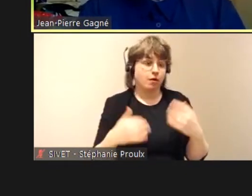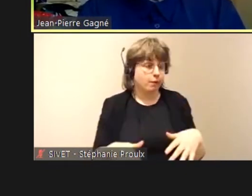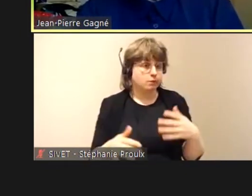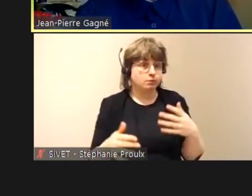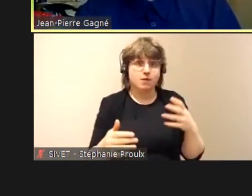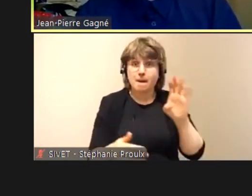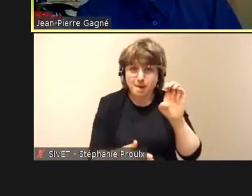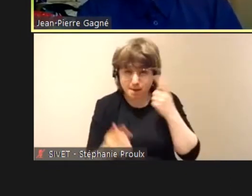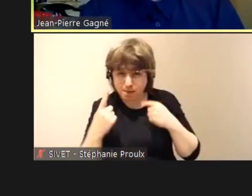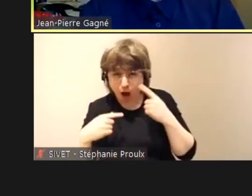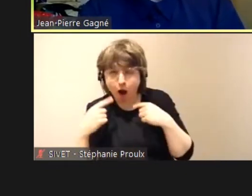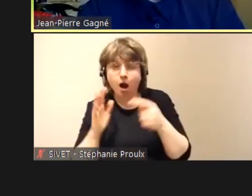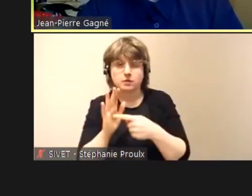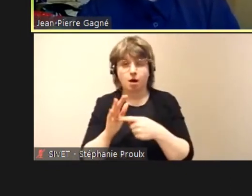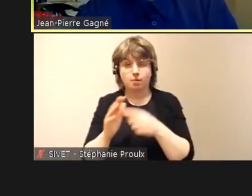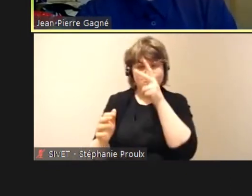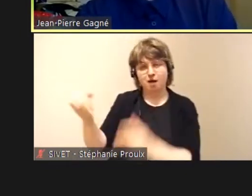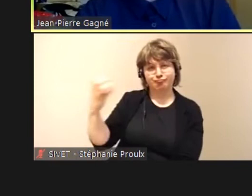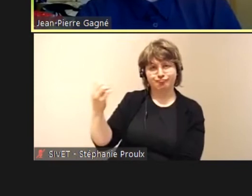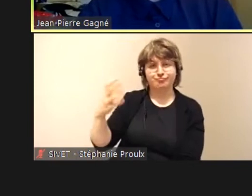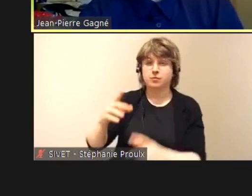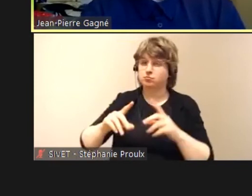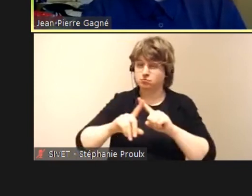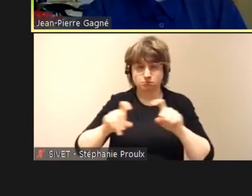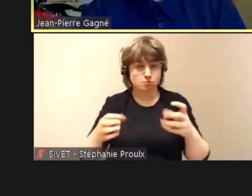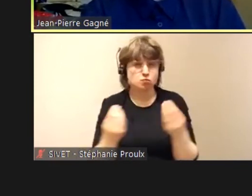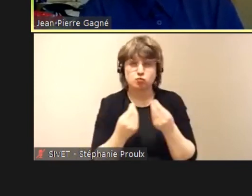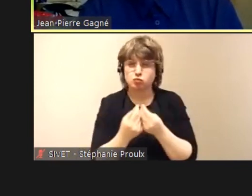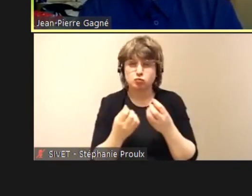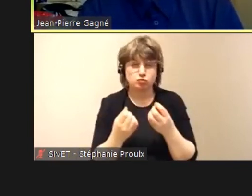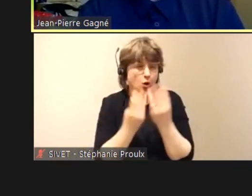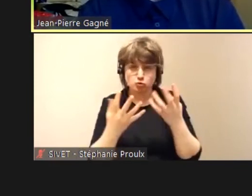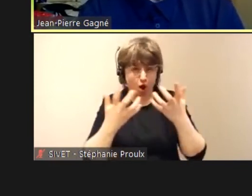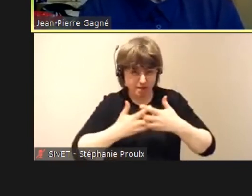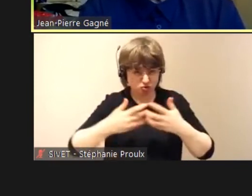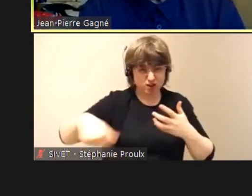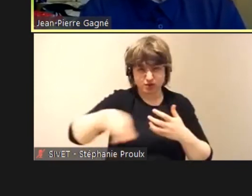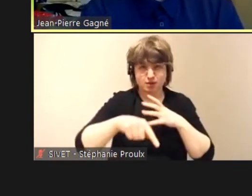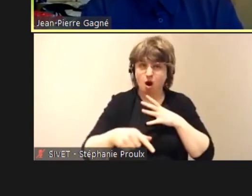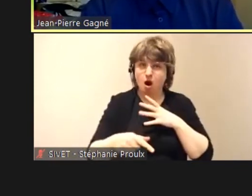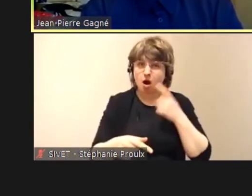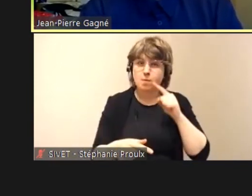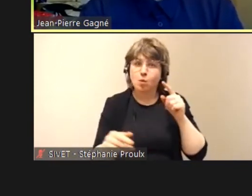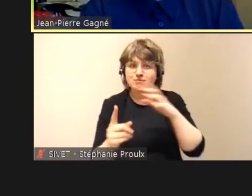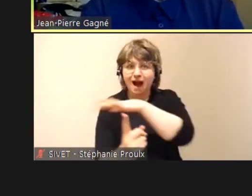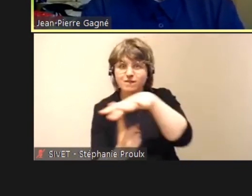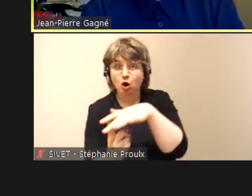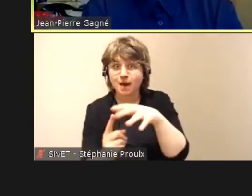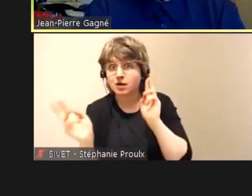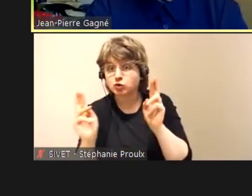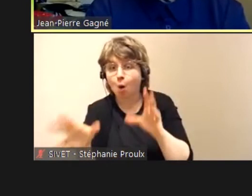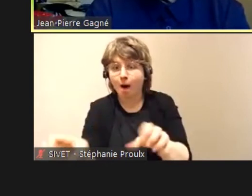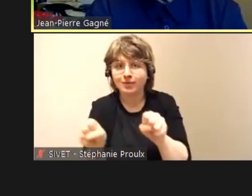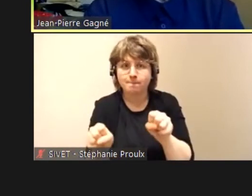le bébé qui pleure, par exemple. Alors, il y a maintenant de plus en plus d'aides techniques pour détecter les sons de l'environnement. Il y a des aides